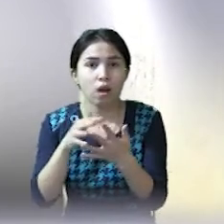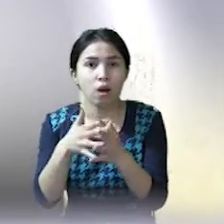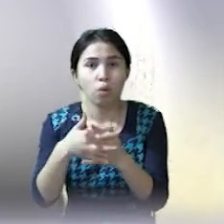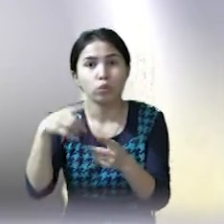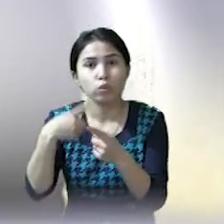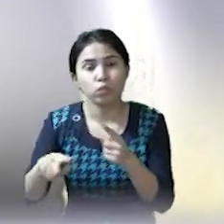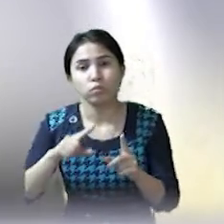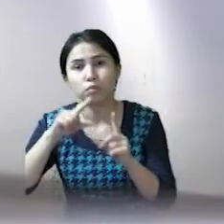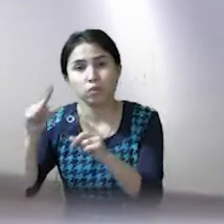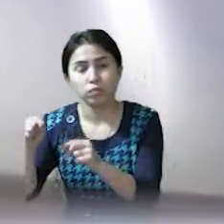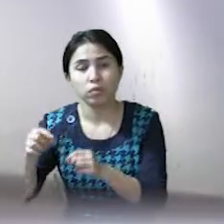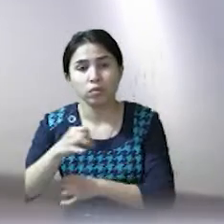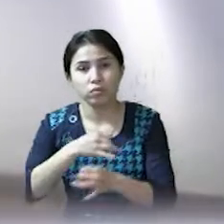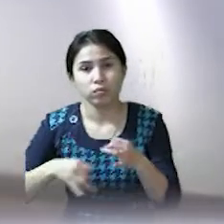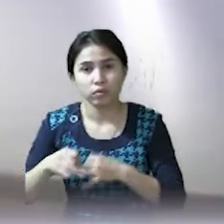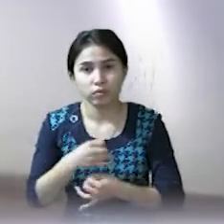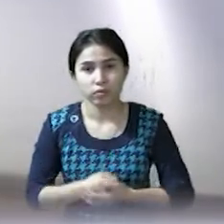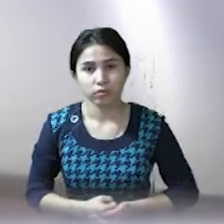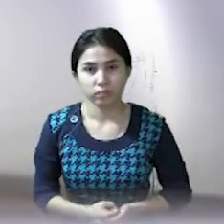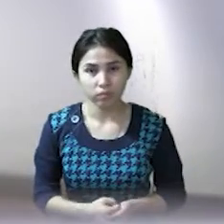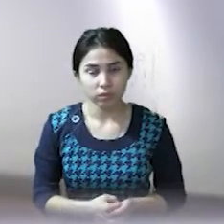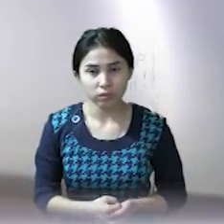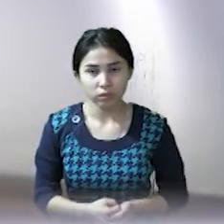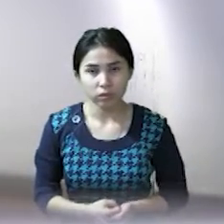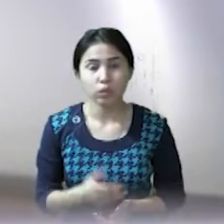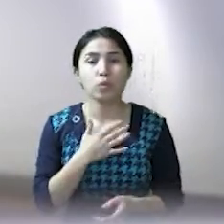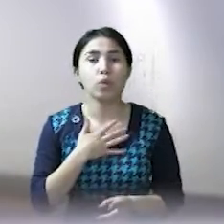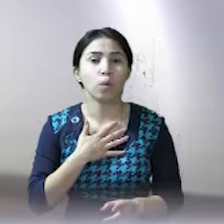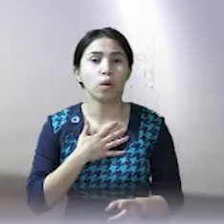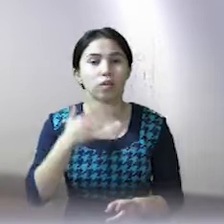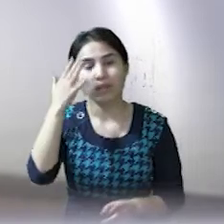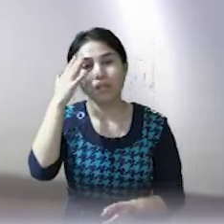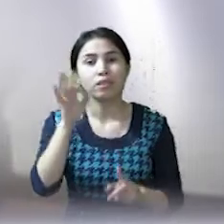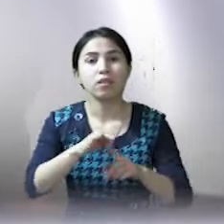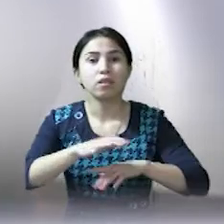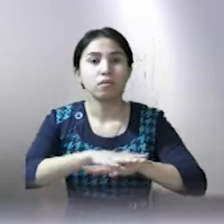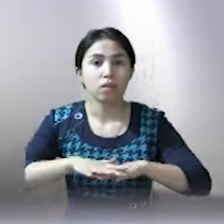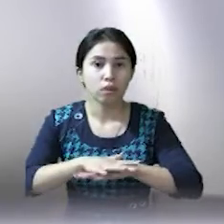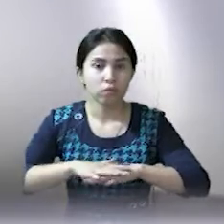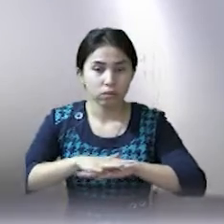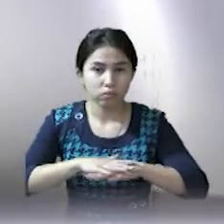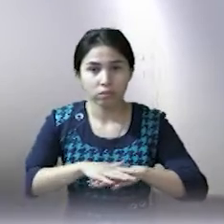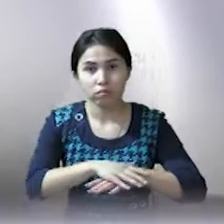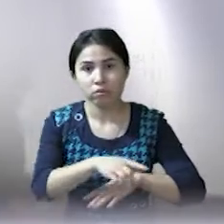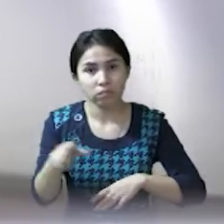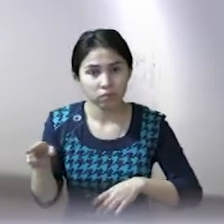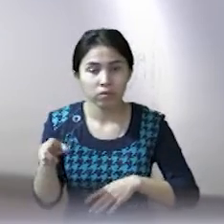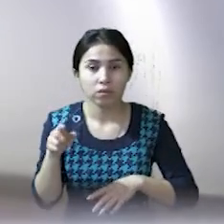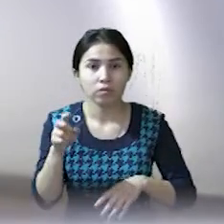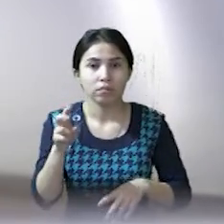тұрғындарымен тілдесті. Жаңалық деп айтайын деп келген жоқ. Біздің мақсатымыз халықты мынау